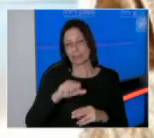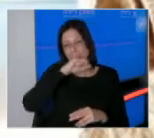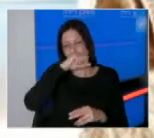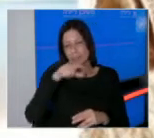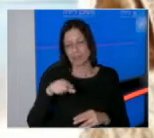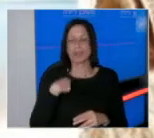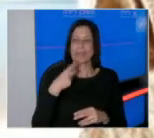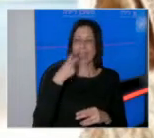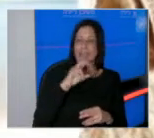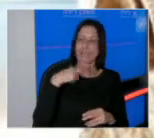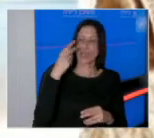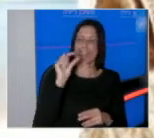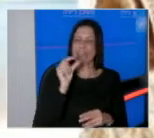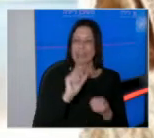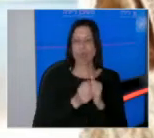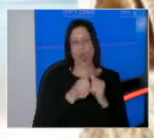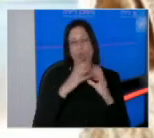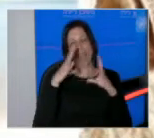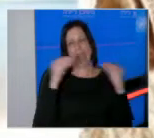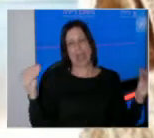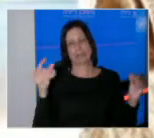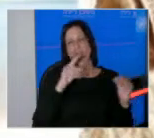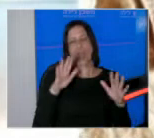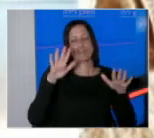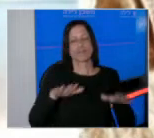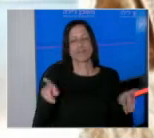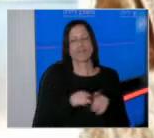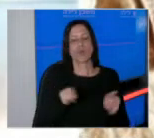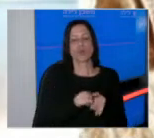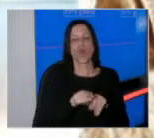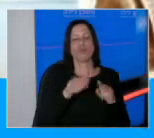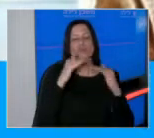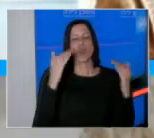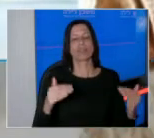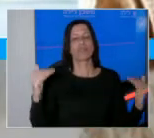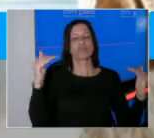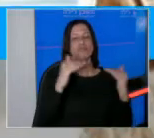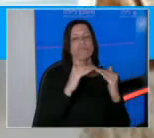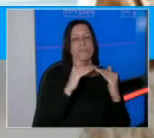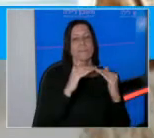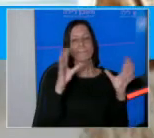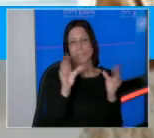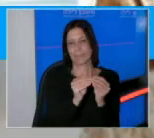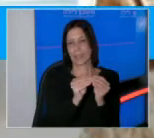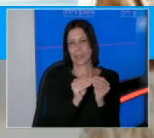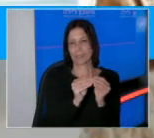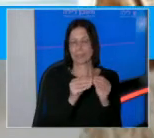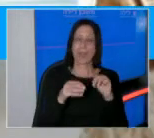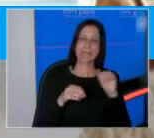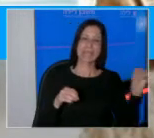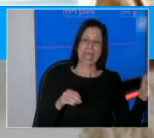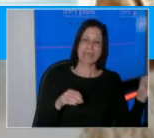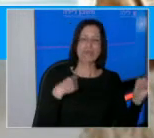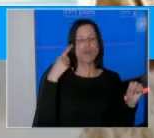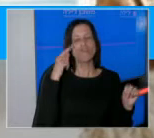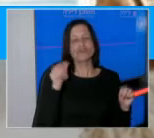הם יעדיפו להיות קטנים או להיעלם, מאשר לשבת באותו שולחן ולהיות שווים בני שווים עם המזרחים. אני